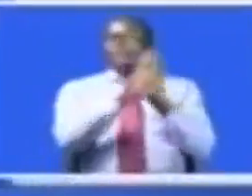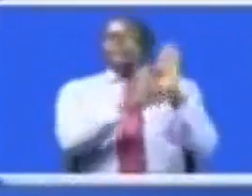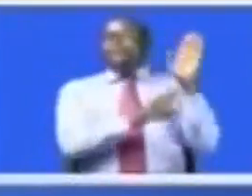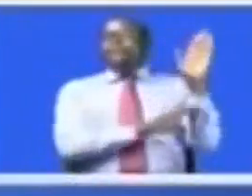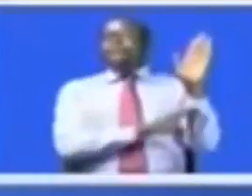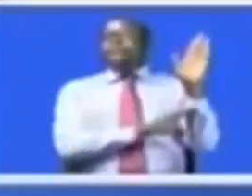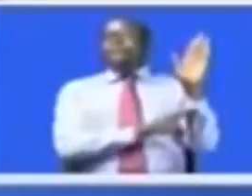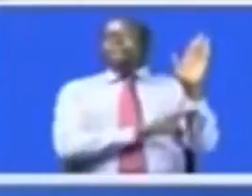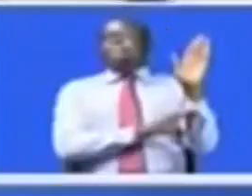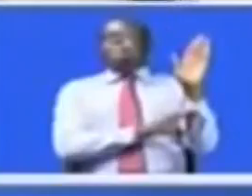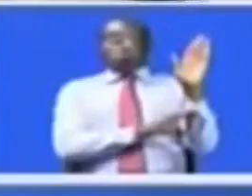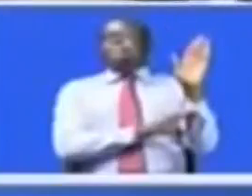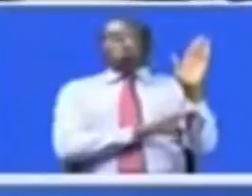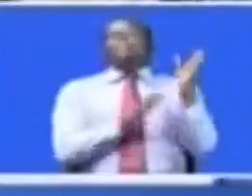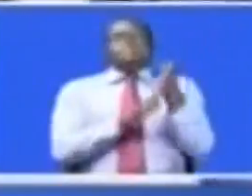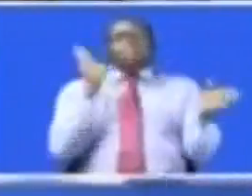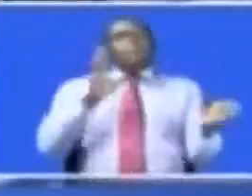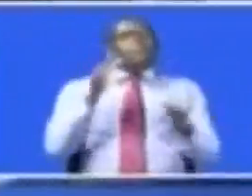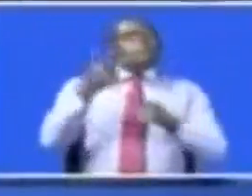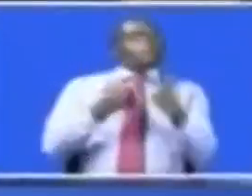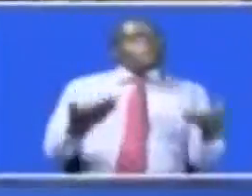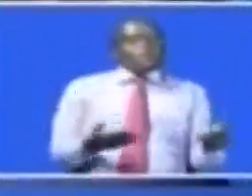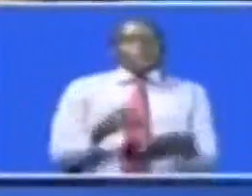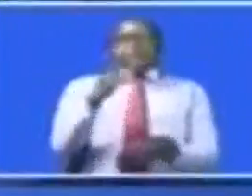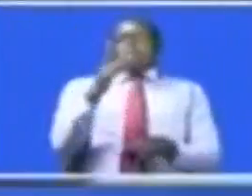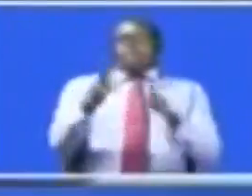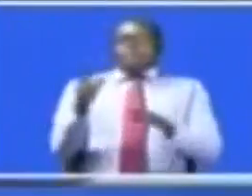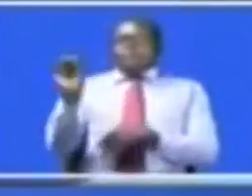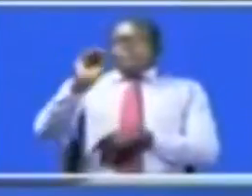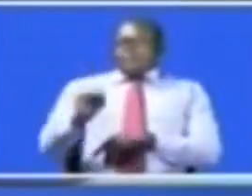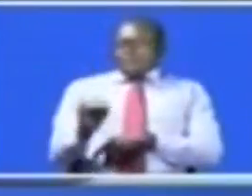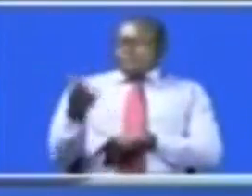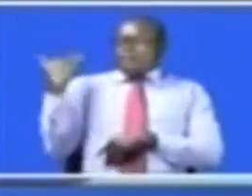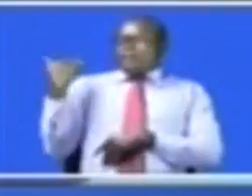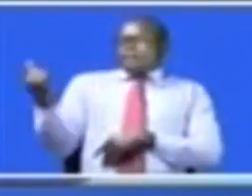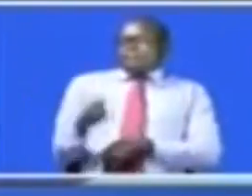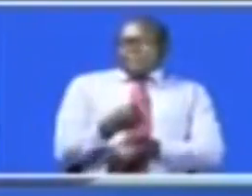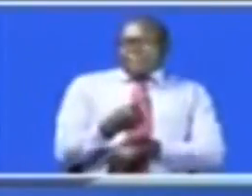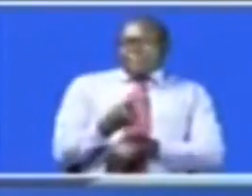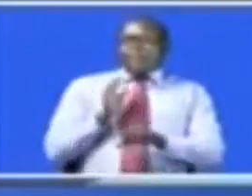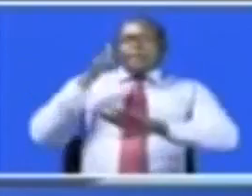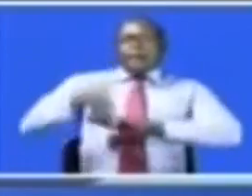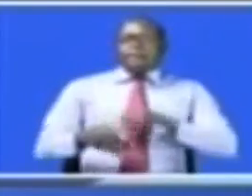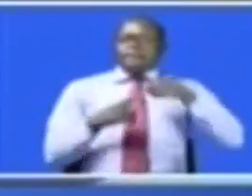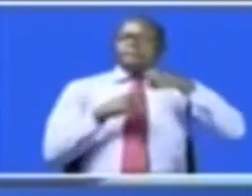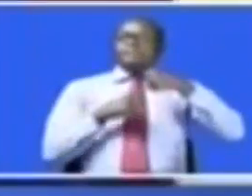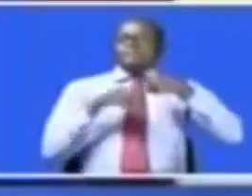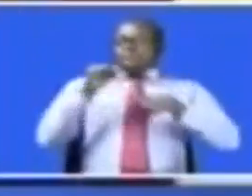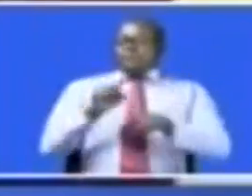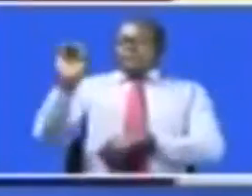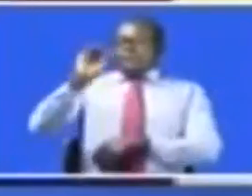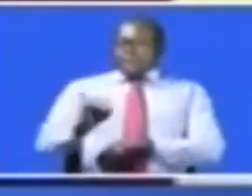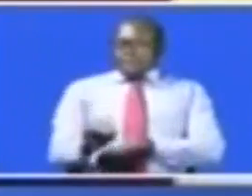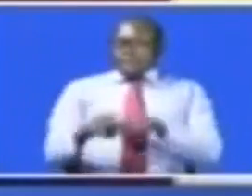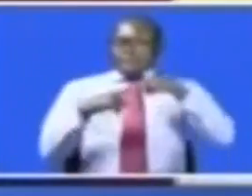la kutaka katiba ifanywe marekebisho imeongezeka kutoka 44% miezi michache iliyopita hadi